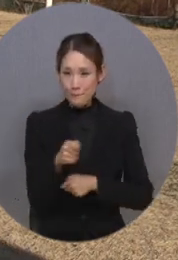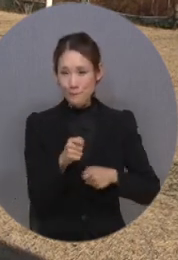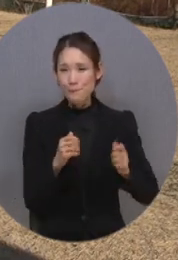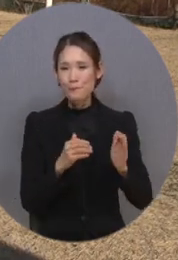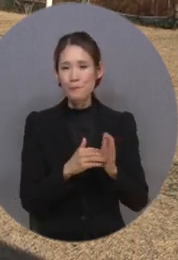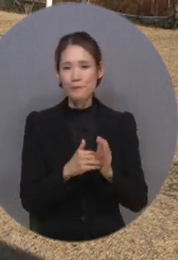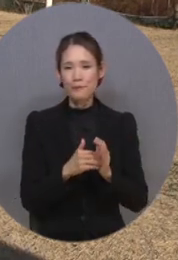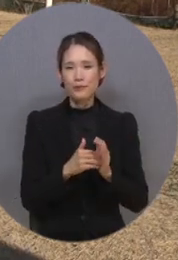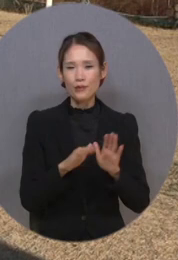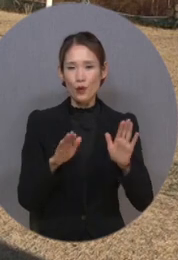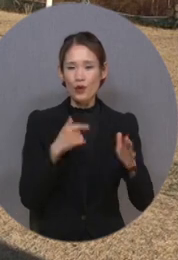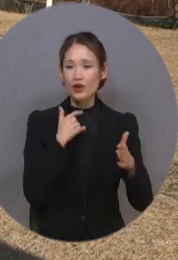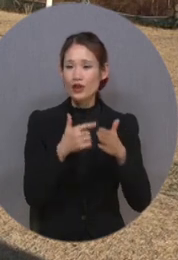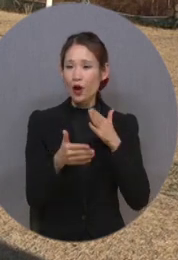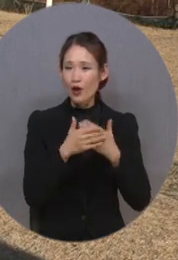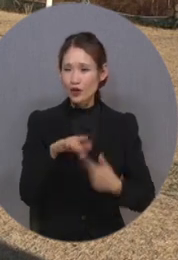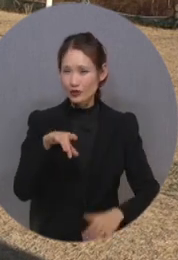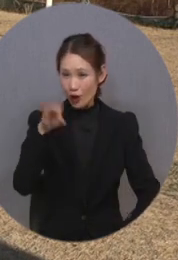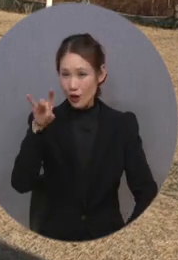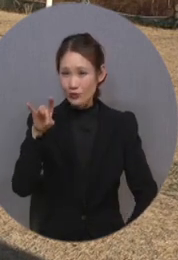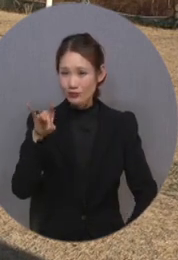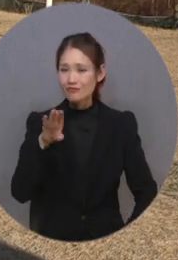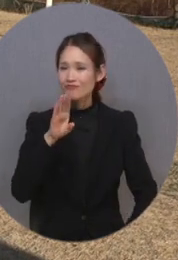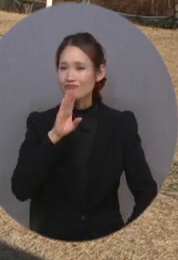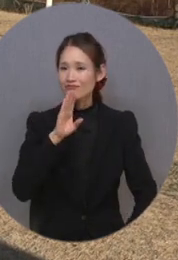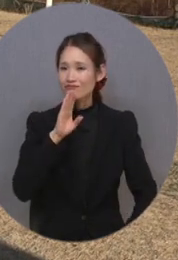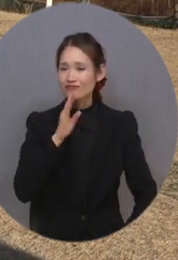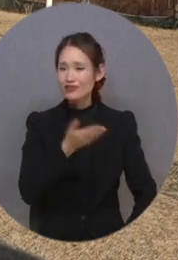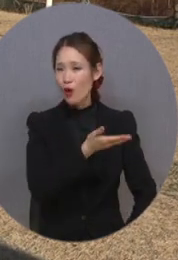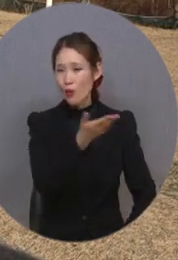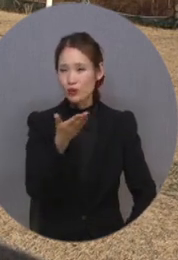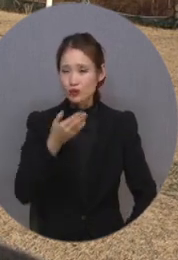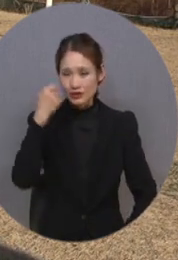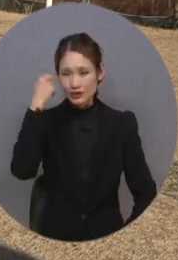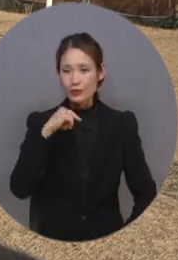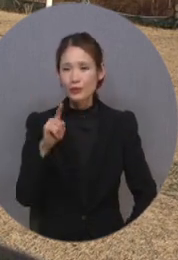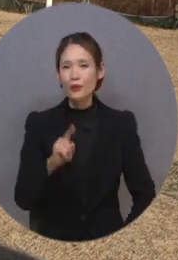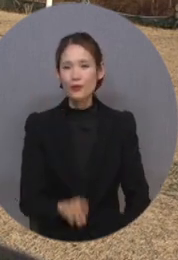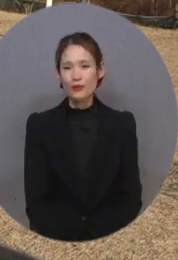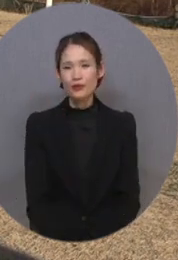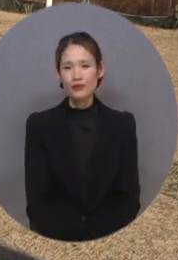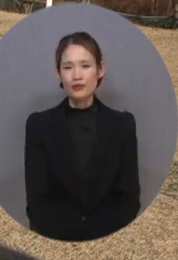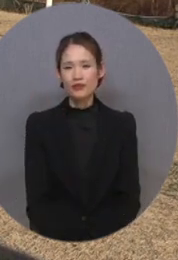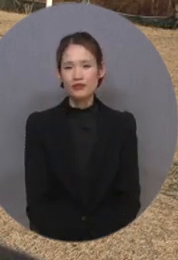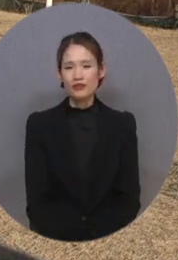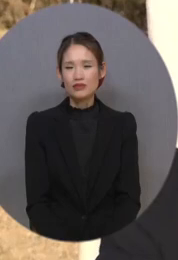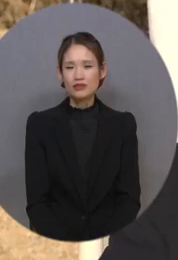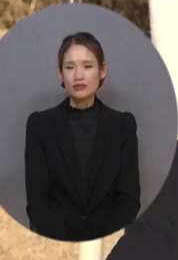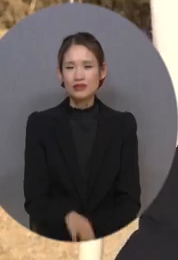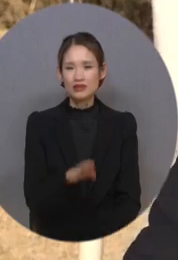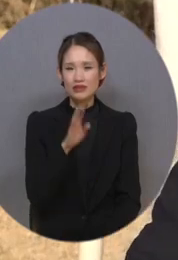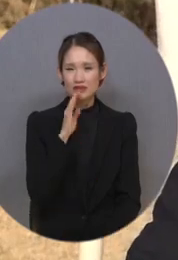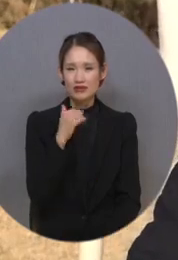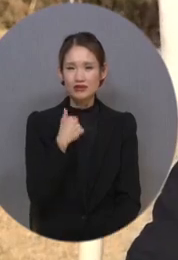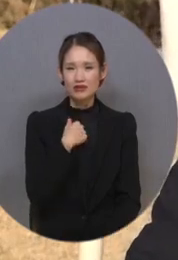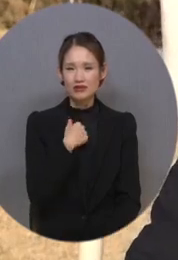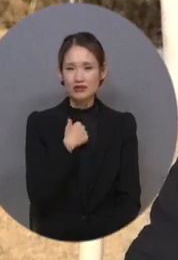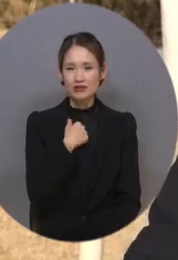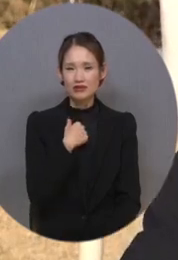예, 우리 첫 경험이죠. 네네. 어떠셨어요? 세 분은? 사실 저는 뭐